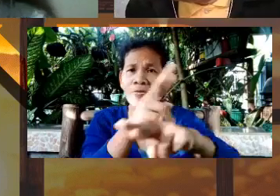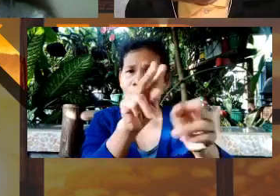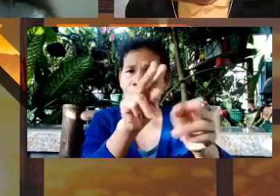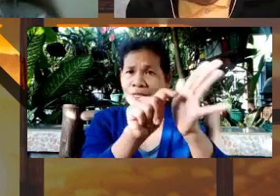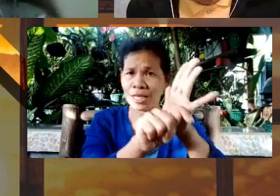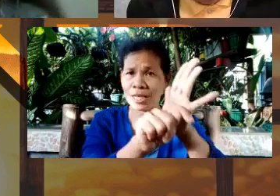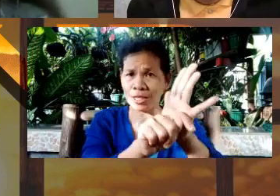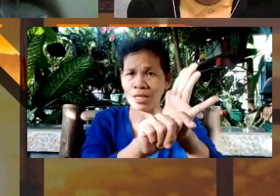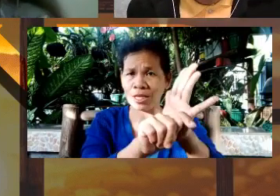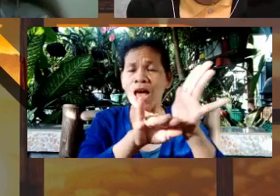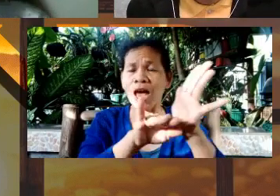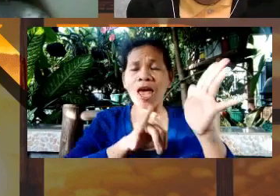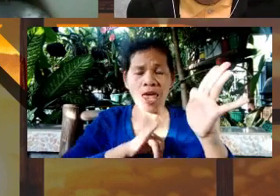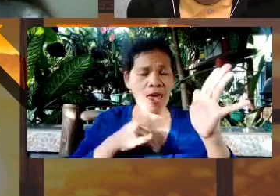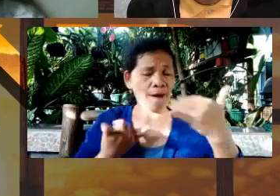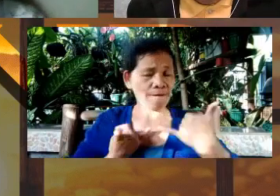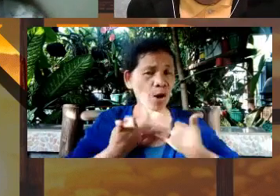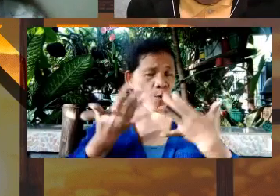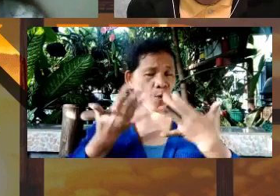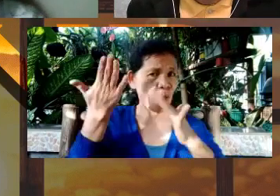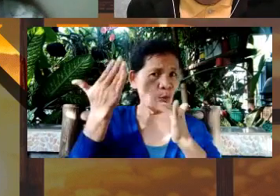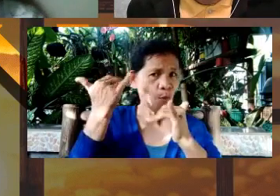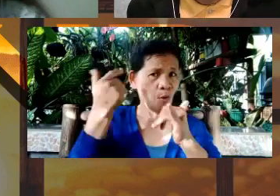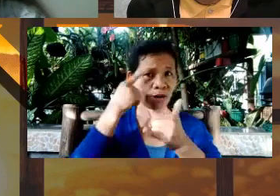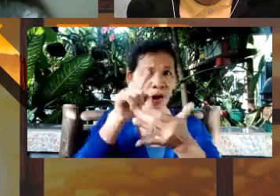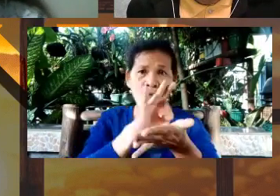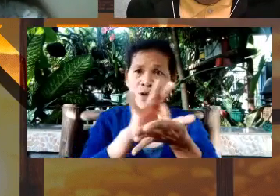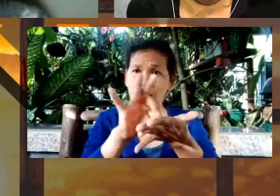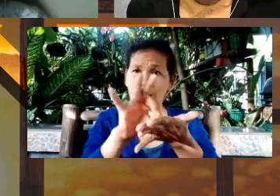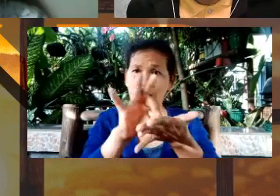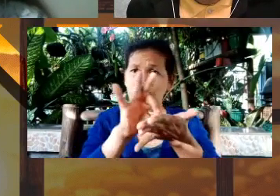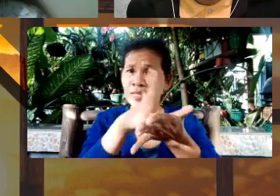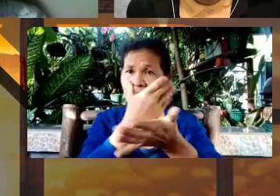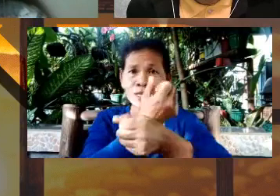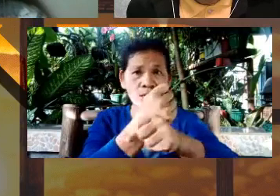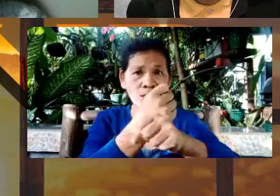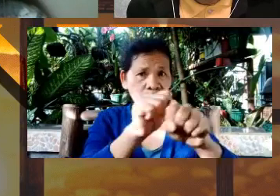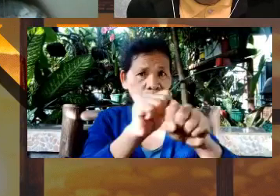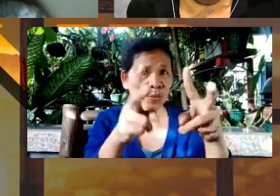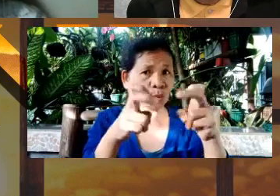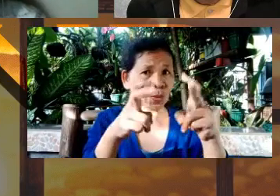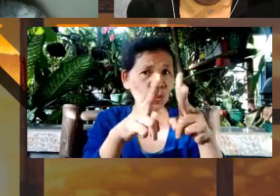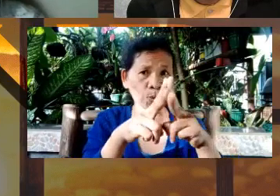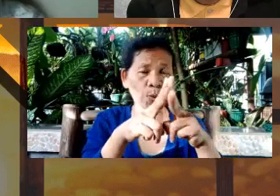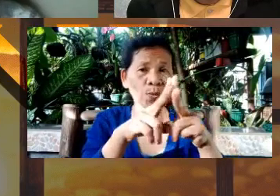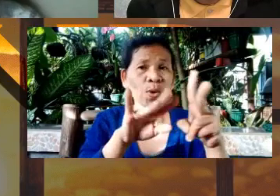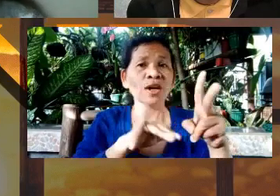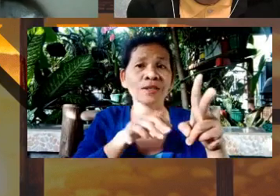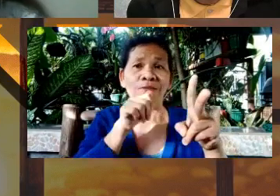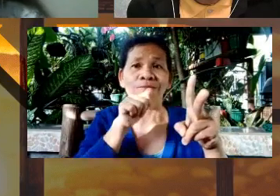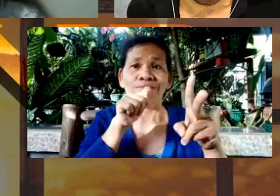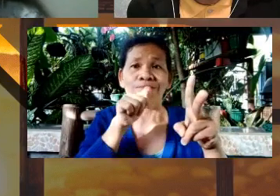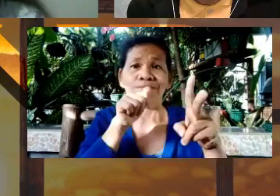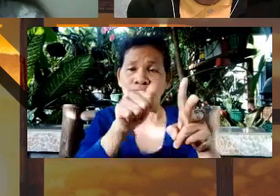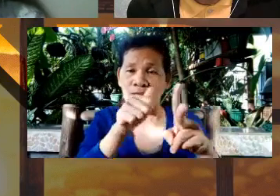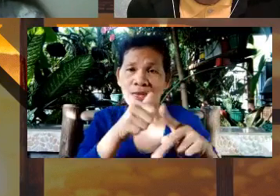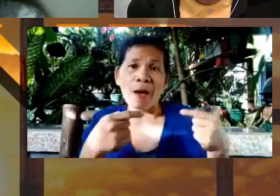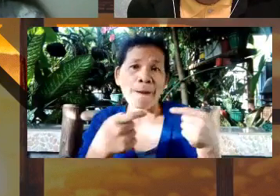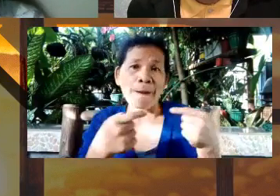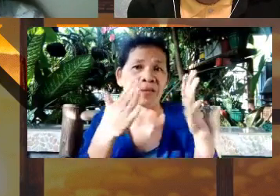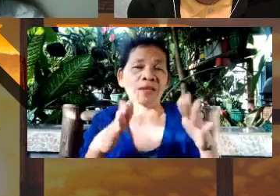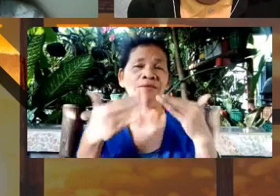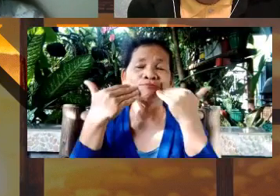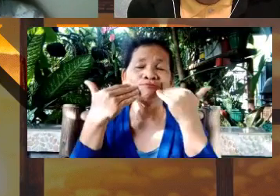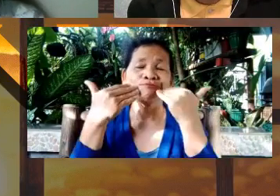ng pag-asa sa kapatawaran at kaligtasan sa kabila po ng aking mga pagkakasala. Salamat sa